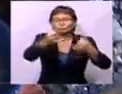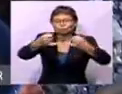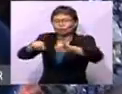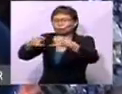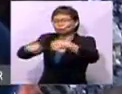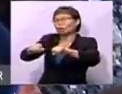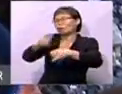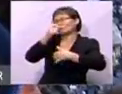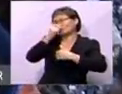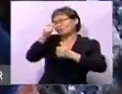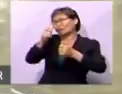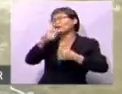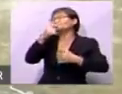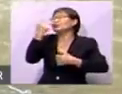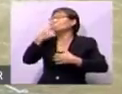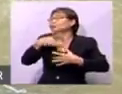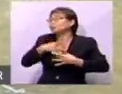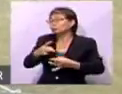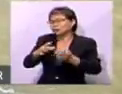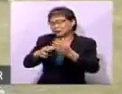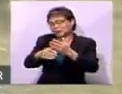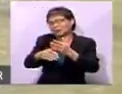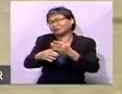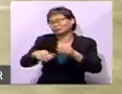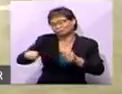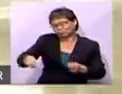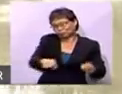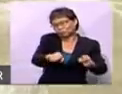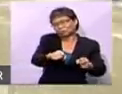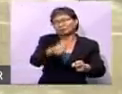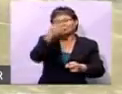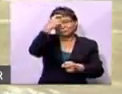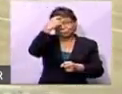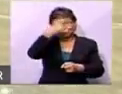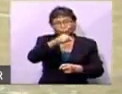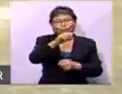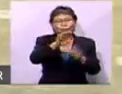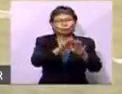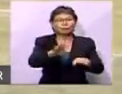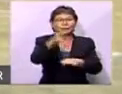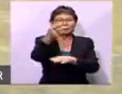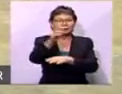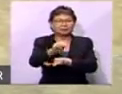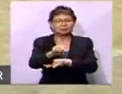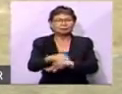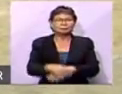kepada peminat ikan sungai. Rusia Abdul Hamid untuk Berita RTM.